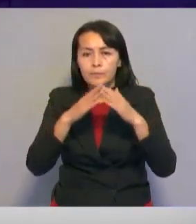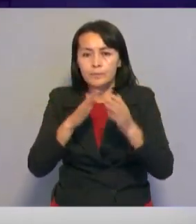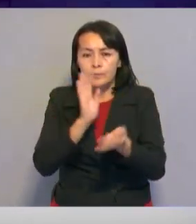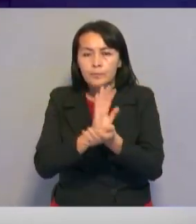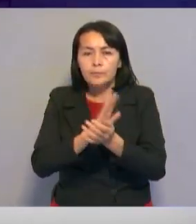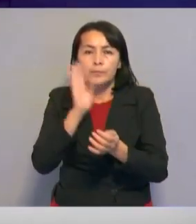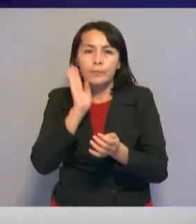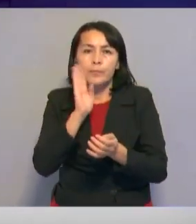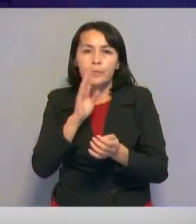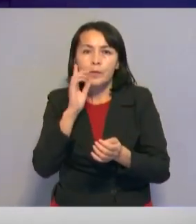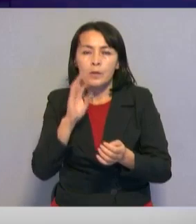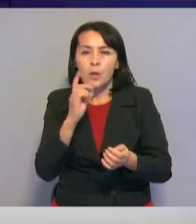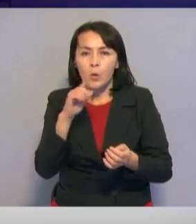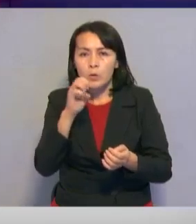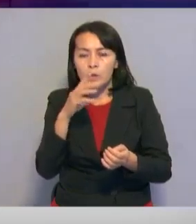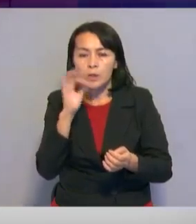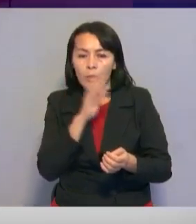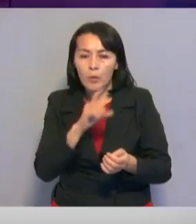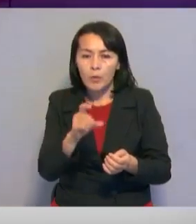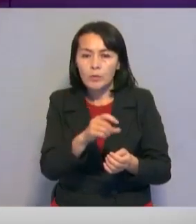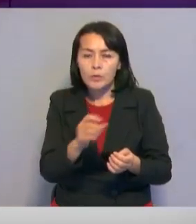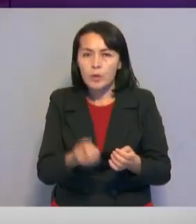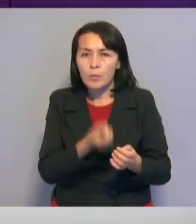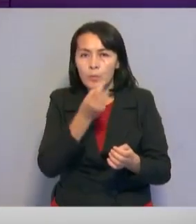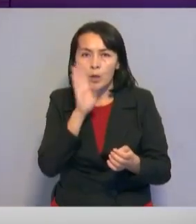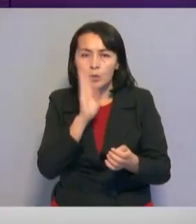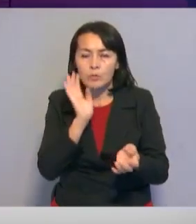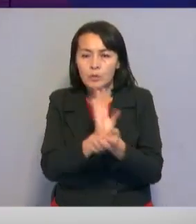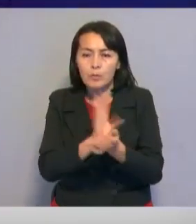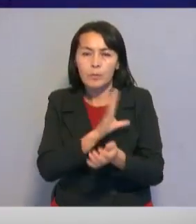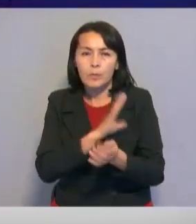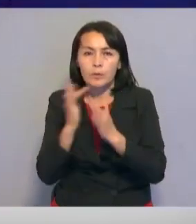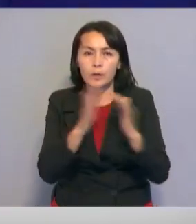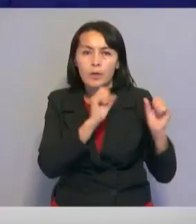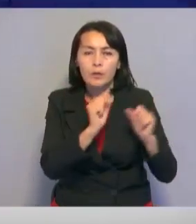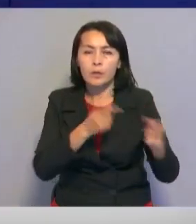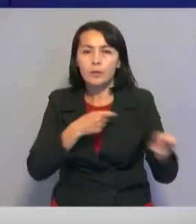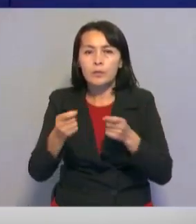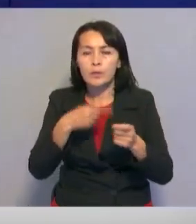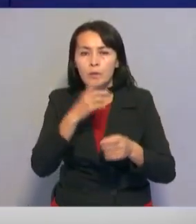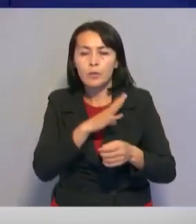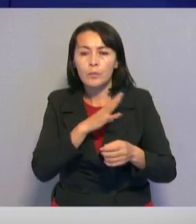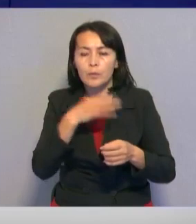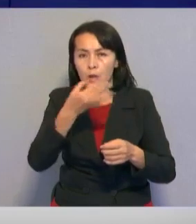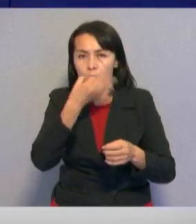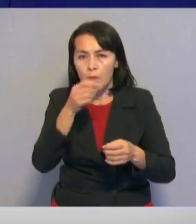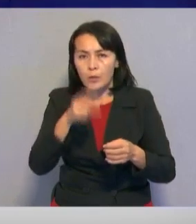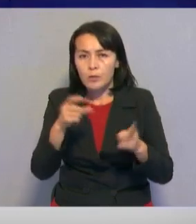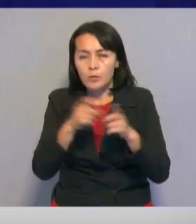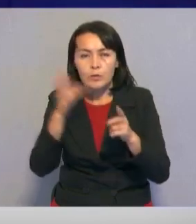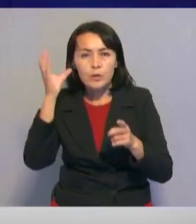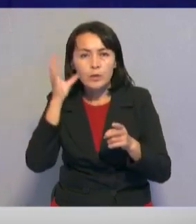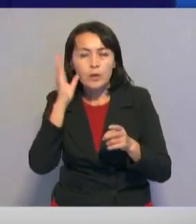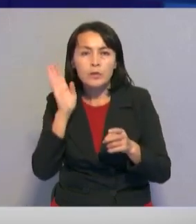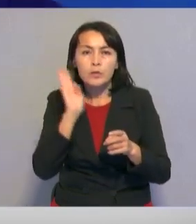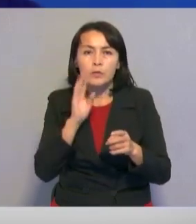кәріз қалдықтары Қошқарата өзеніне төгіліп, бұлақ суын былғап келген. Экология департаменті осылай дейді. Жауаптылардың айтуынша,